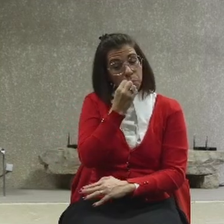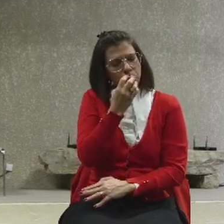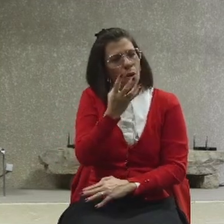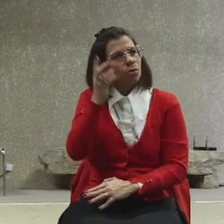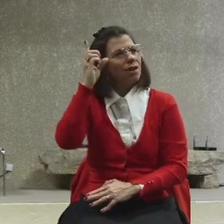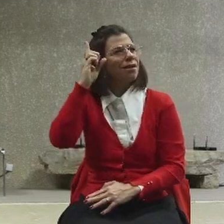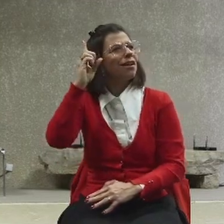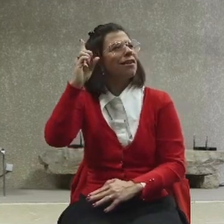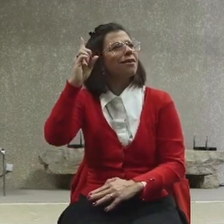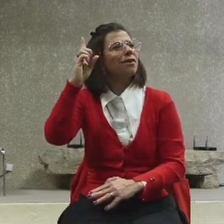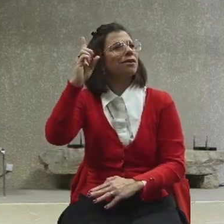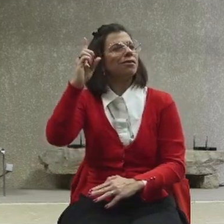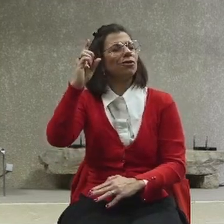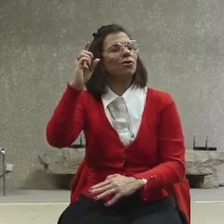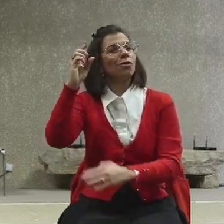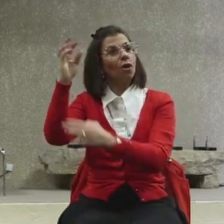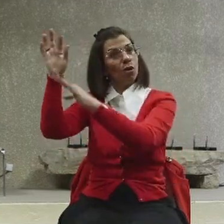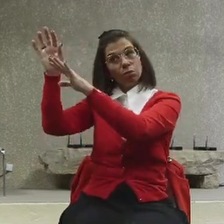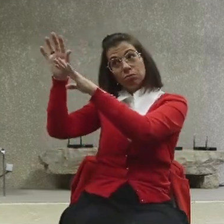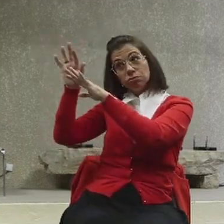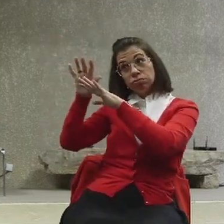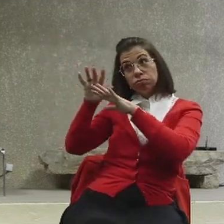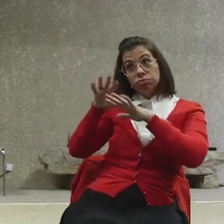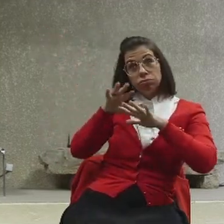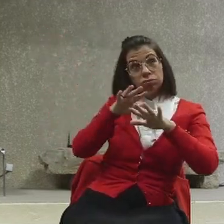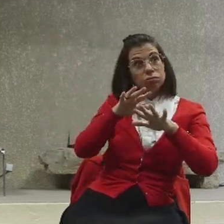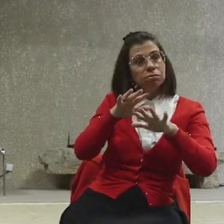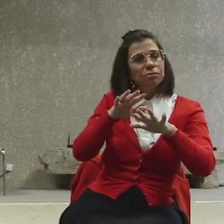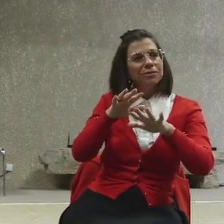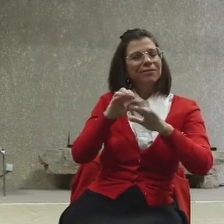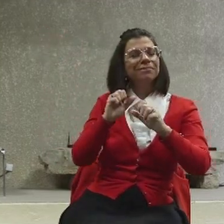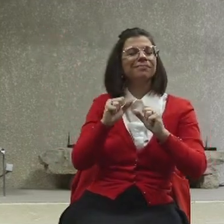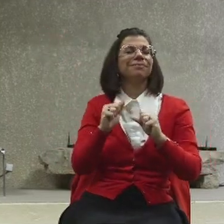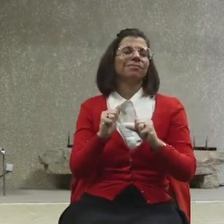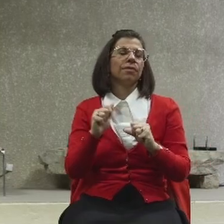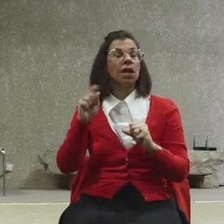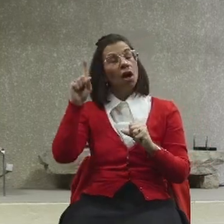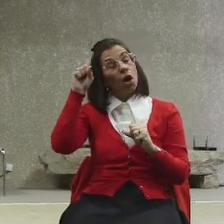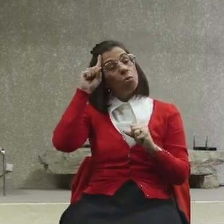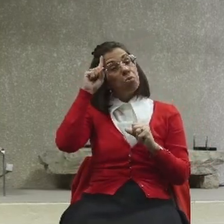d'exemples de personnes qui, même ayant trouvé l'amour de Dieu,